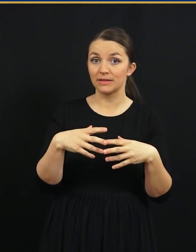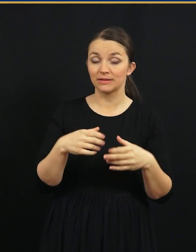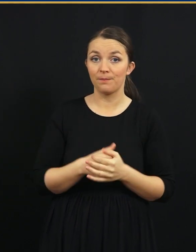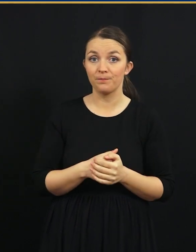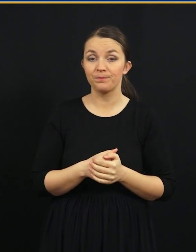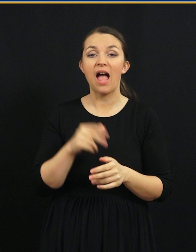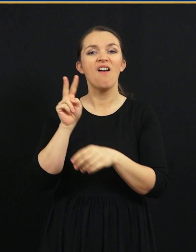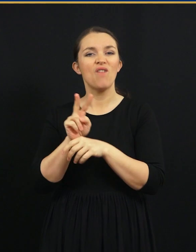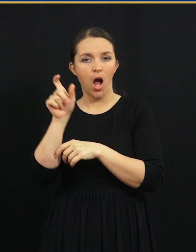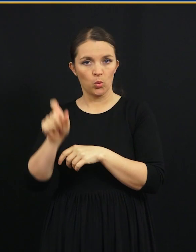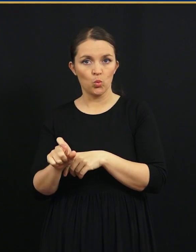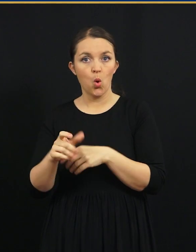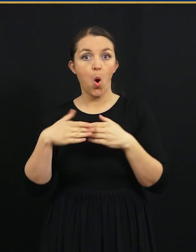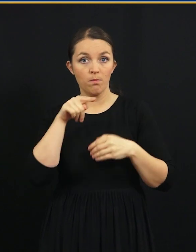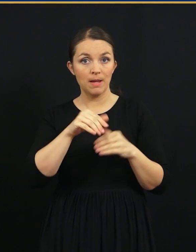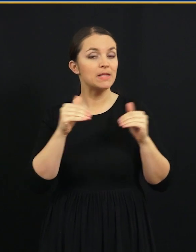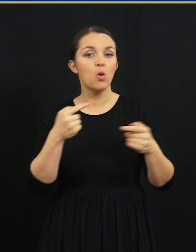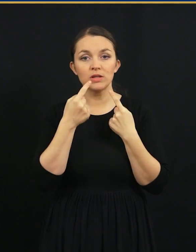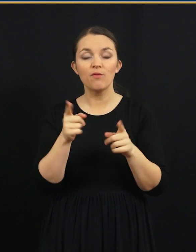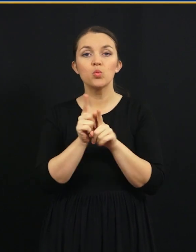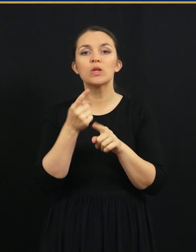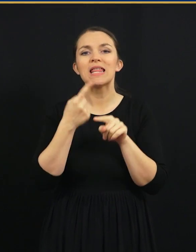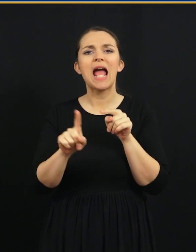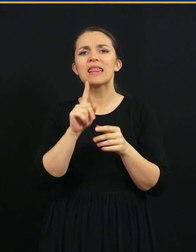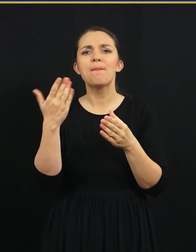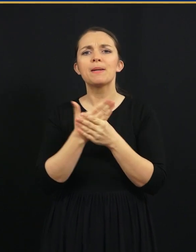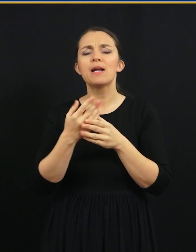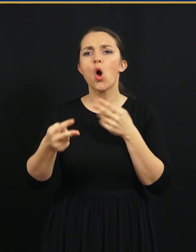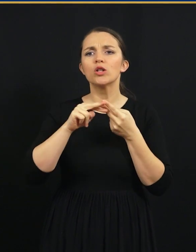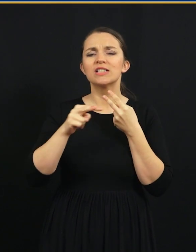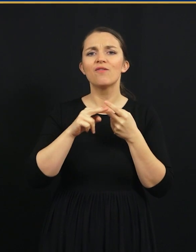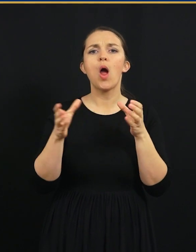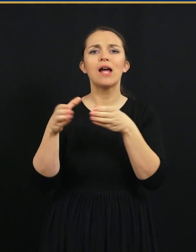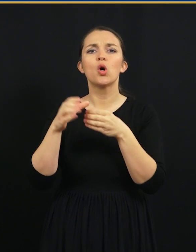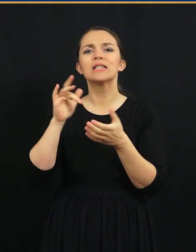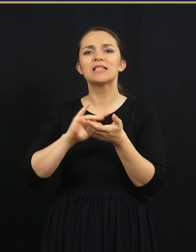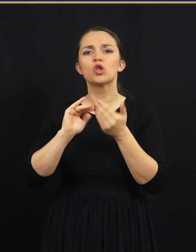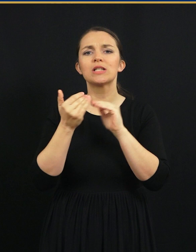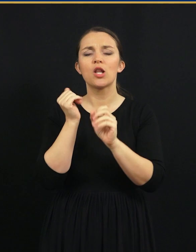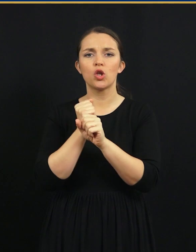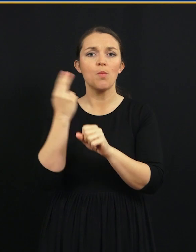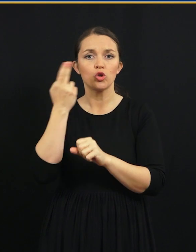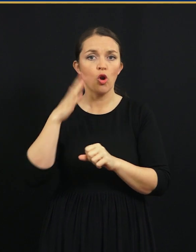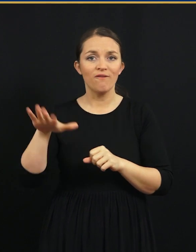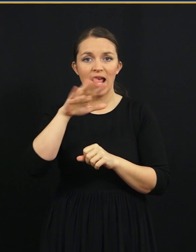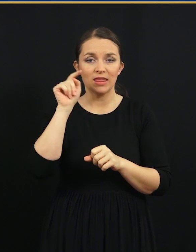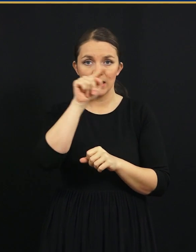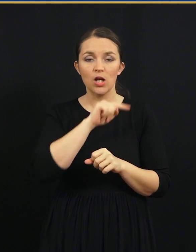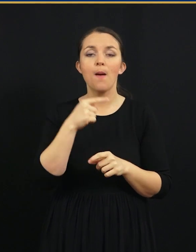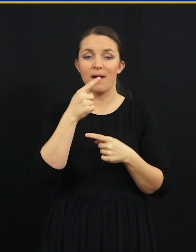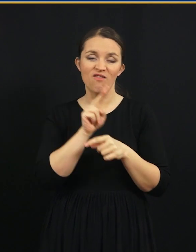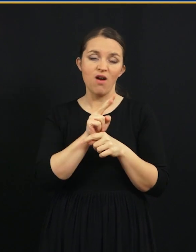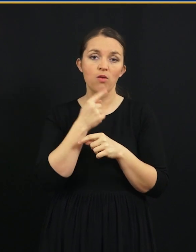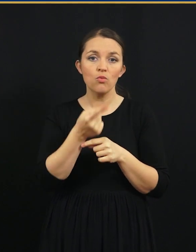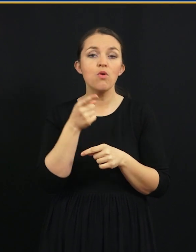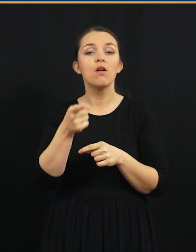podnapisi. Varuh Svetina je ob tem izpostavil tudi nekaj neprimernih odzivov enot CSD po Sloveniji, ki, tako